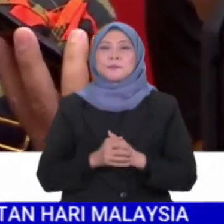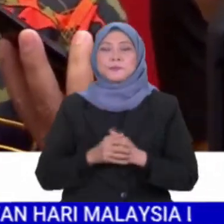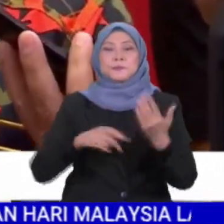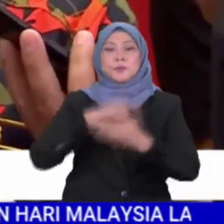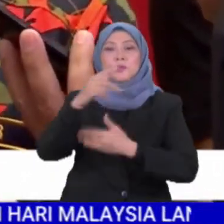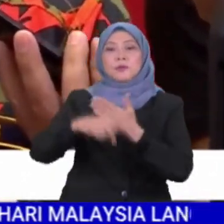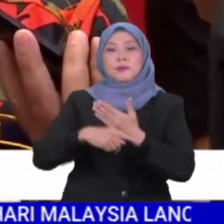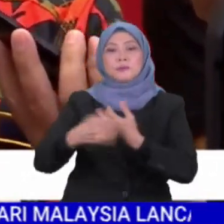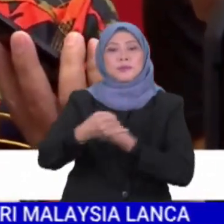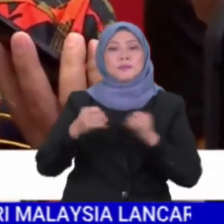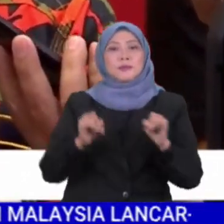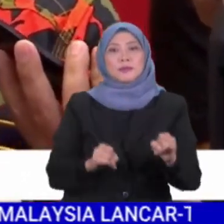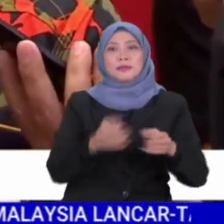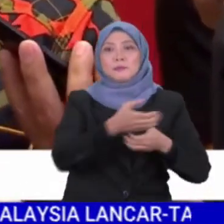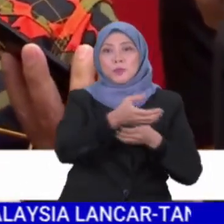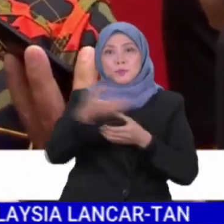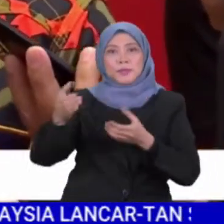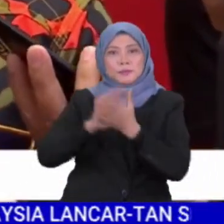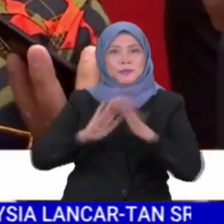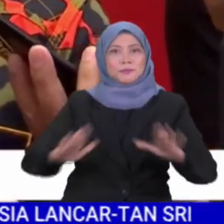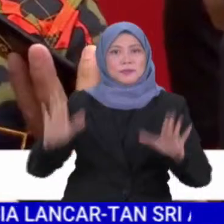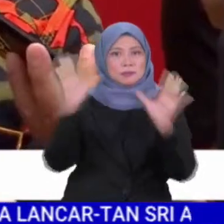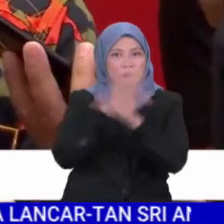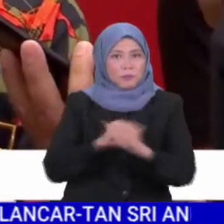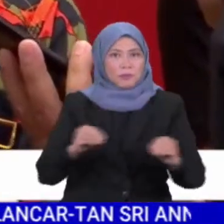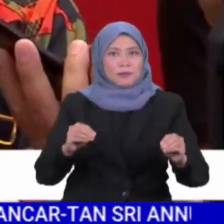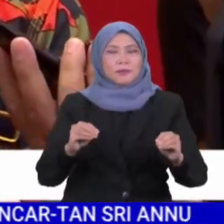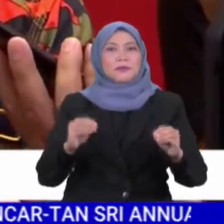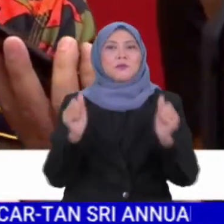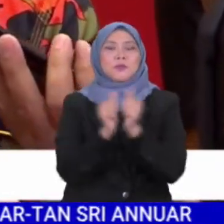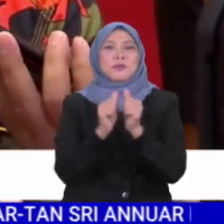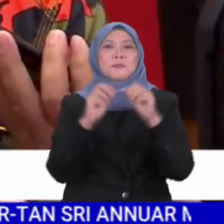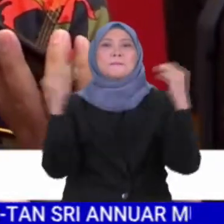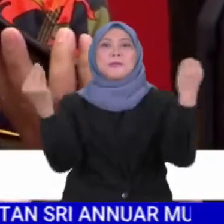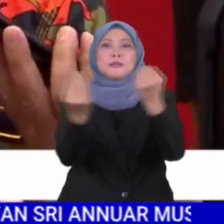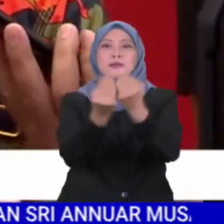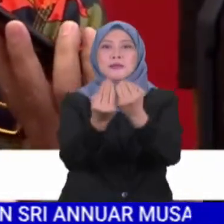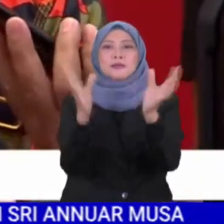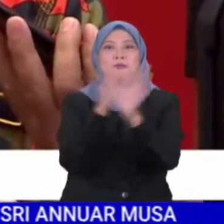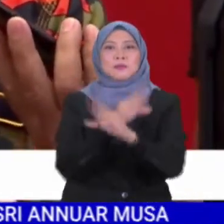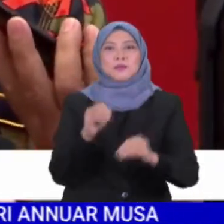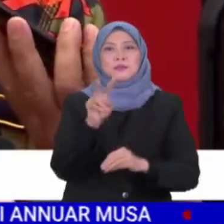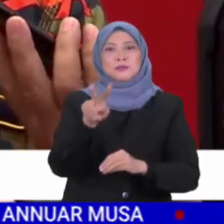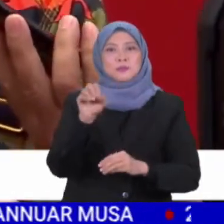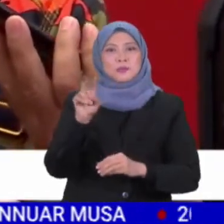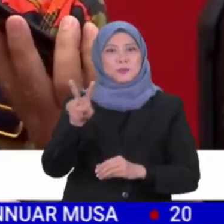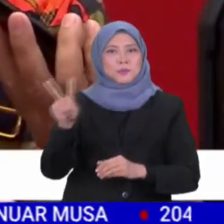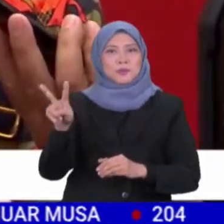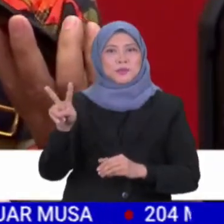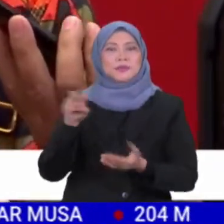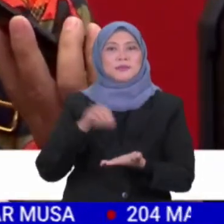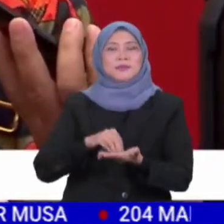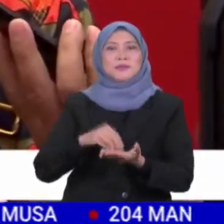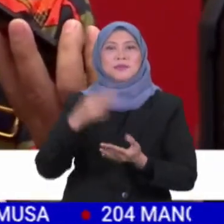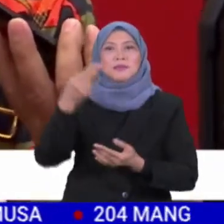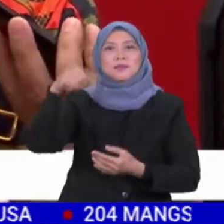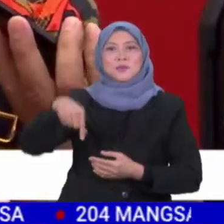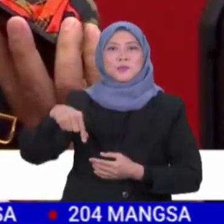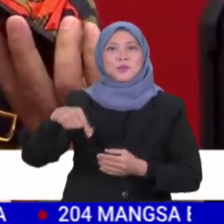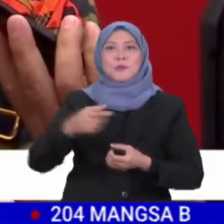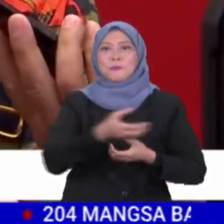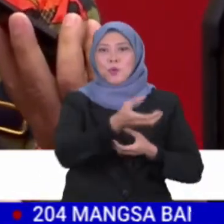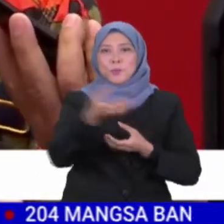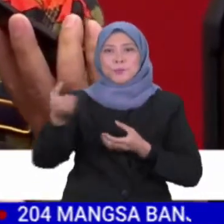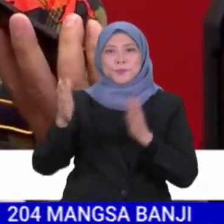solidariti Jabatan Bomba dan Penyelamat Malaysia Sarawak bersama Masyarakat Negeri Sarawak 2022 di Ibu Pejabat Balai Bomba